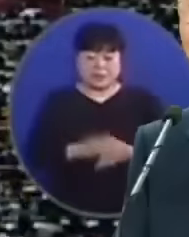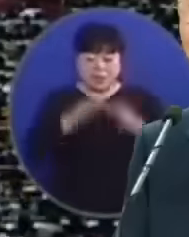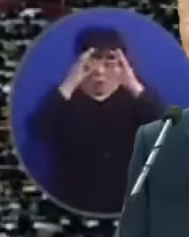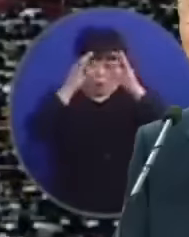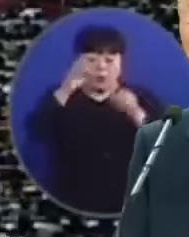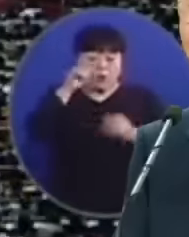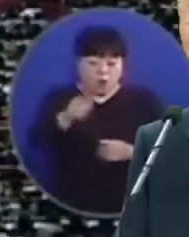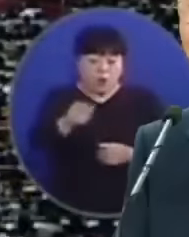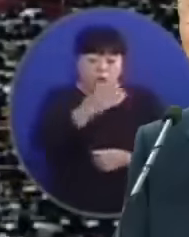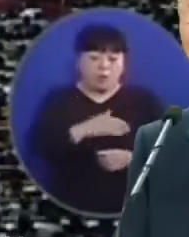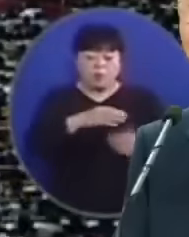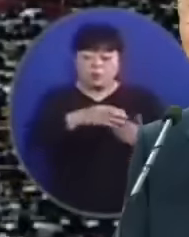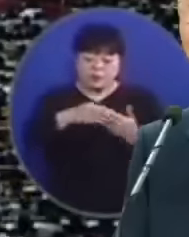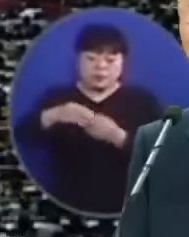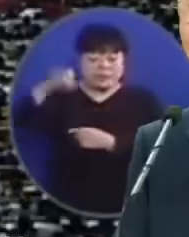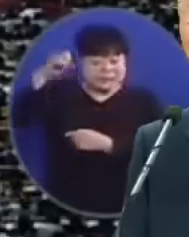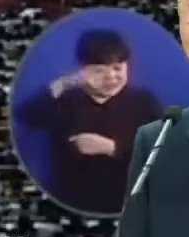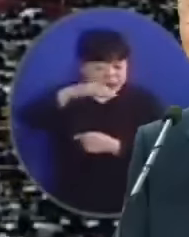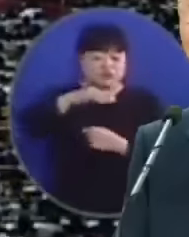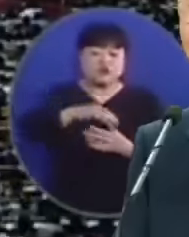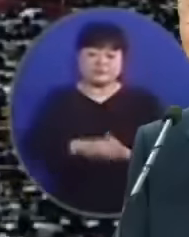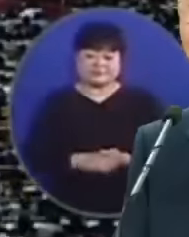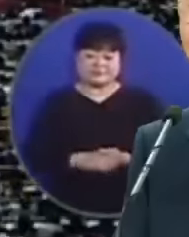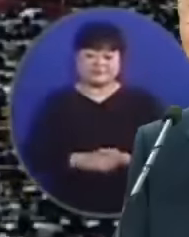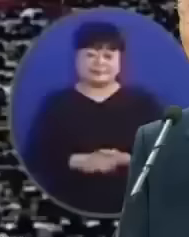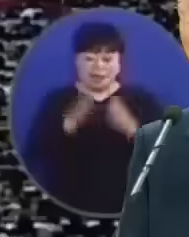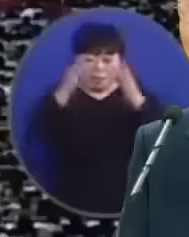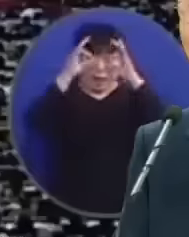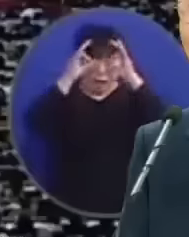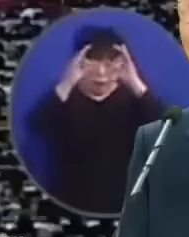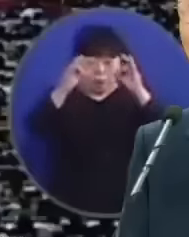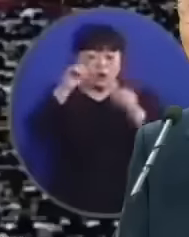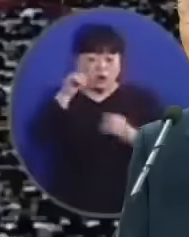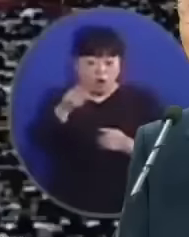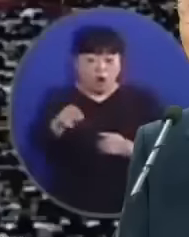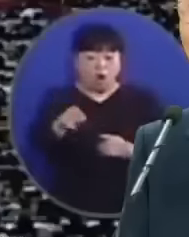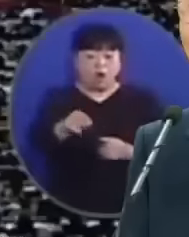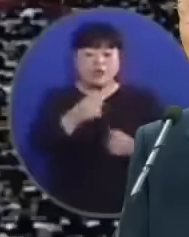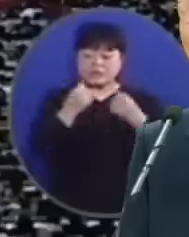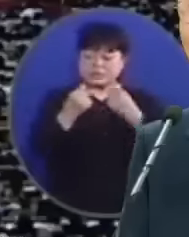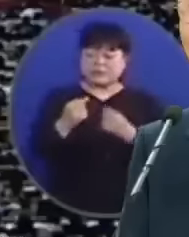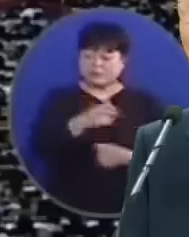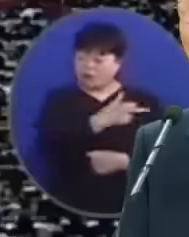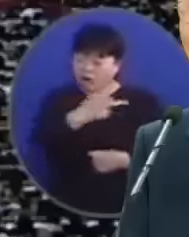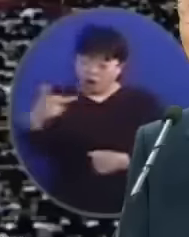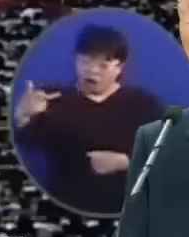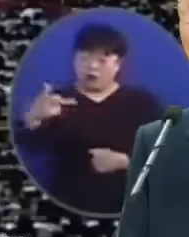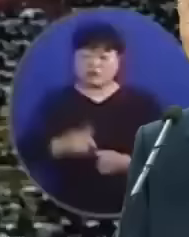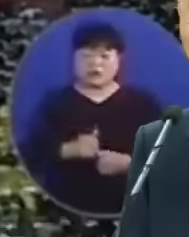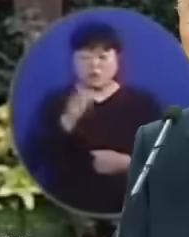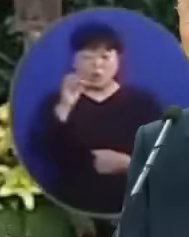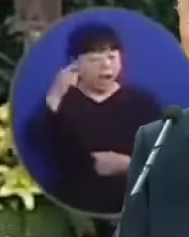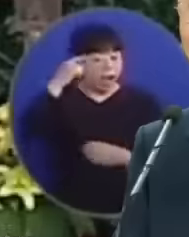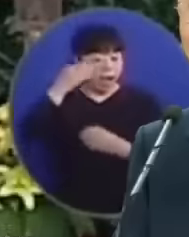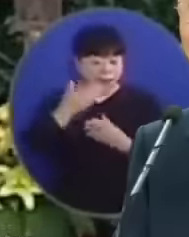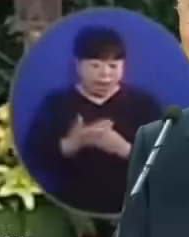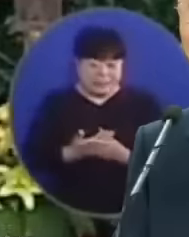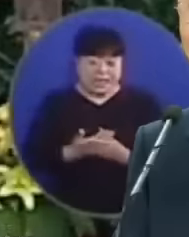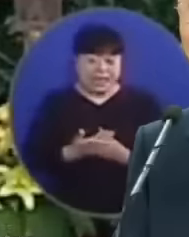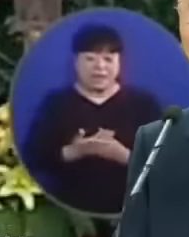것이 몸을 이끌어가는 등불이라고 했었습니다. 그러므로 바라본다는 것은 굉장한 힘이 있는 것입니다. 황성주 박사는